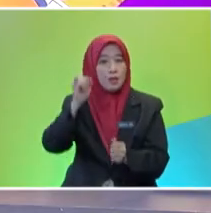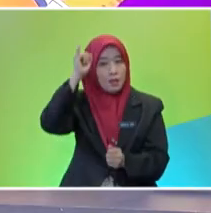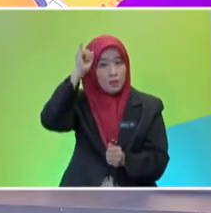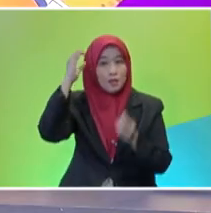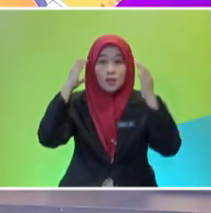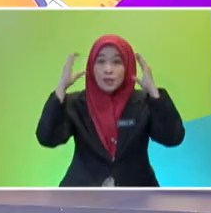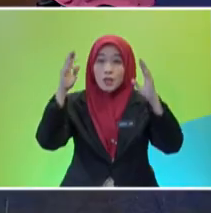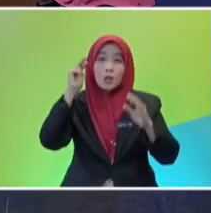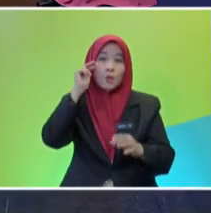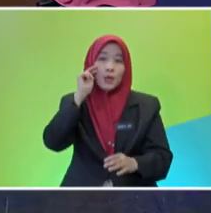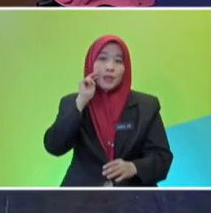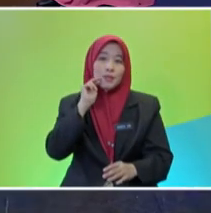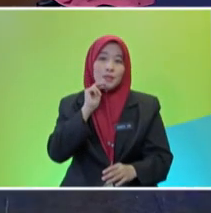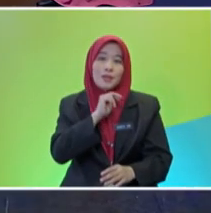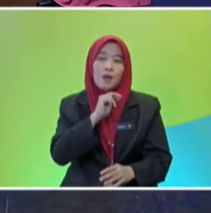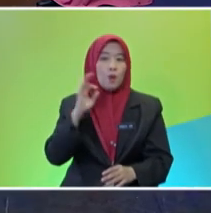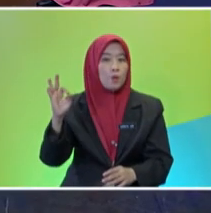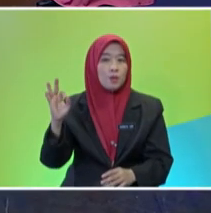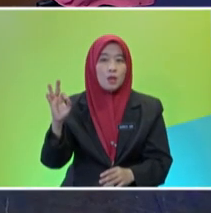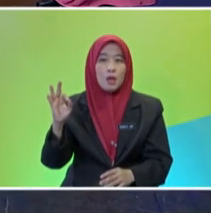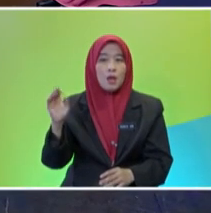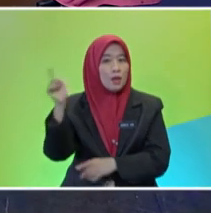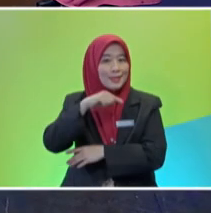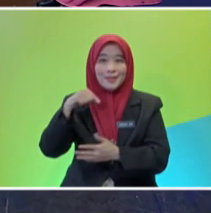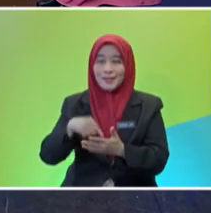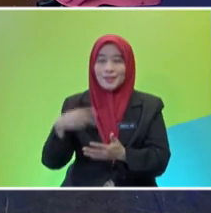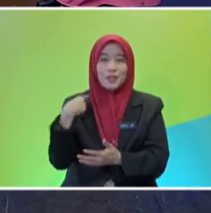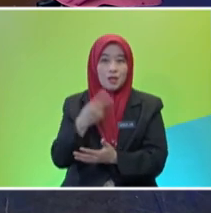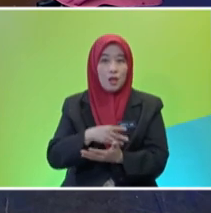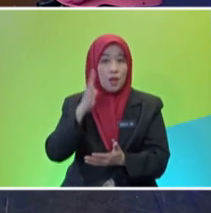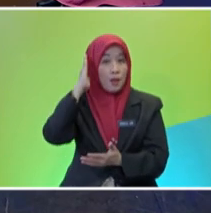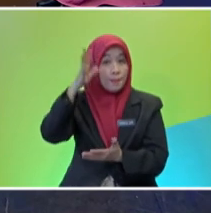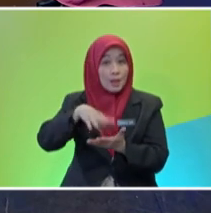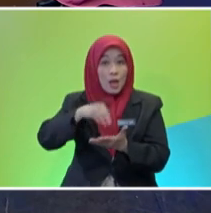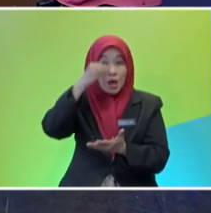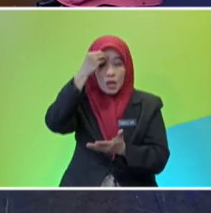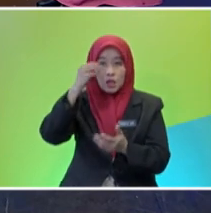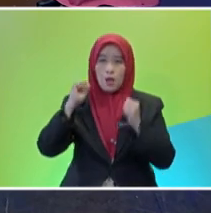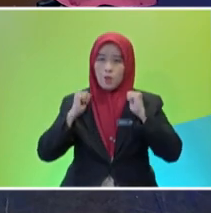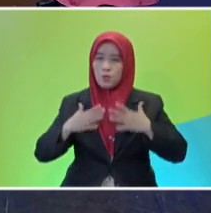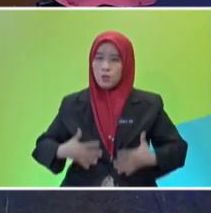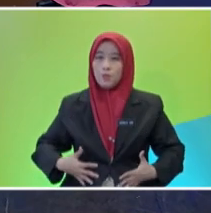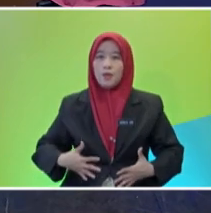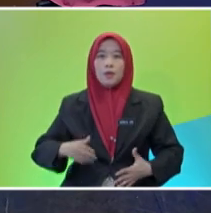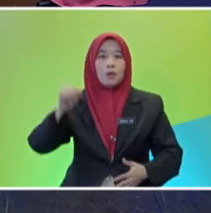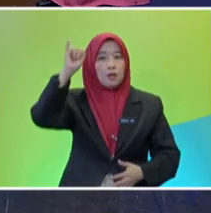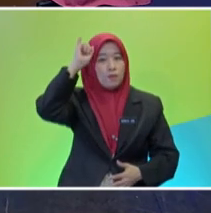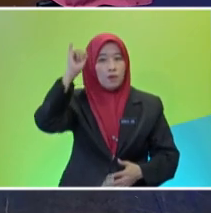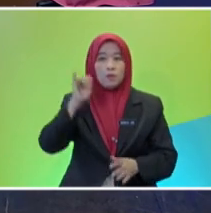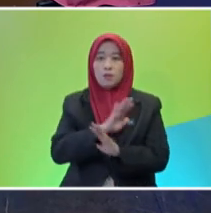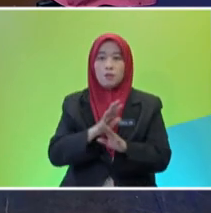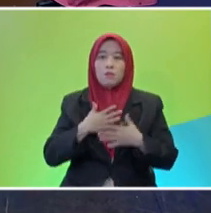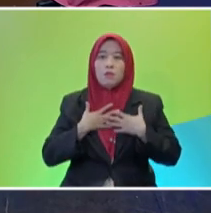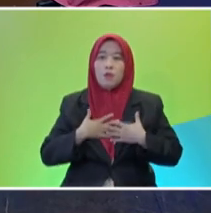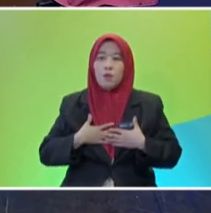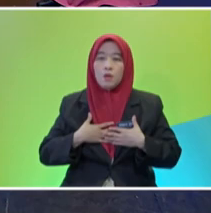Cikgu Noraini. Okey, hari ini kita akan belajar mengenai anggota badan. Irfan pun dah tak sabar hari ini.